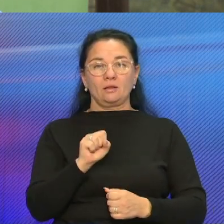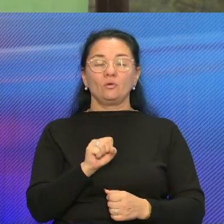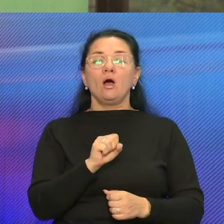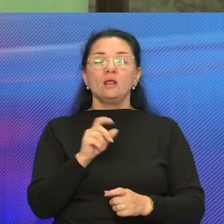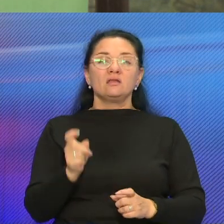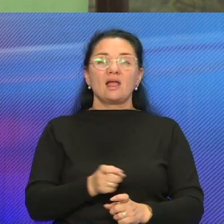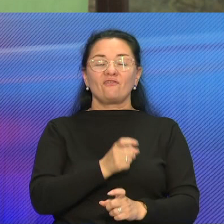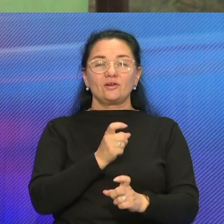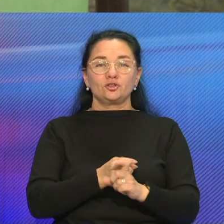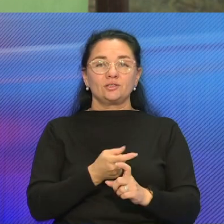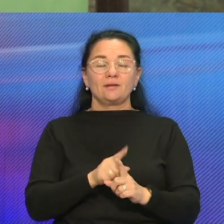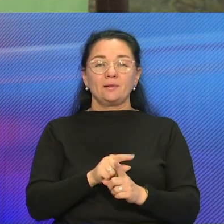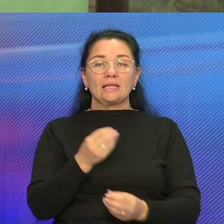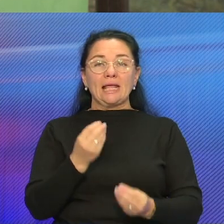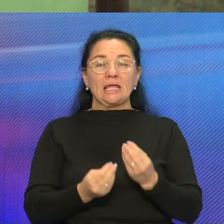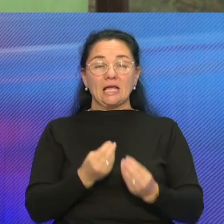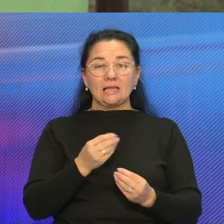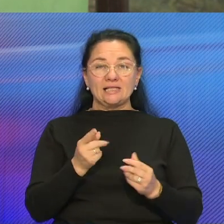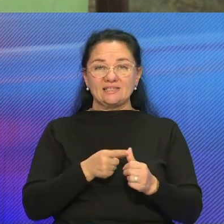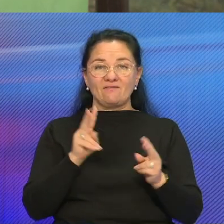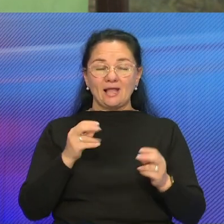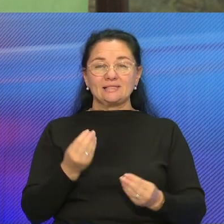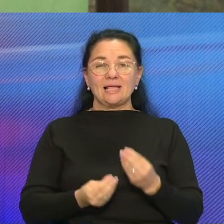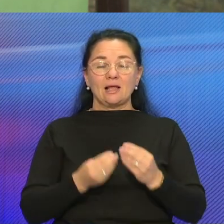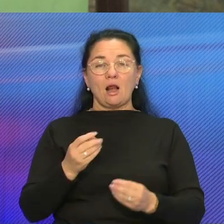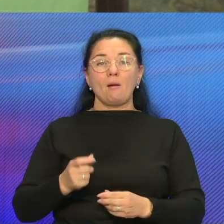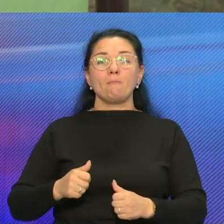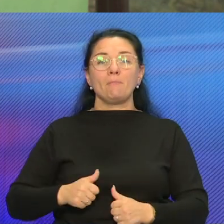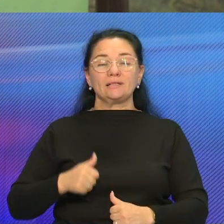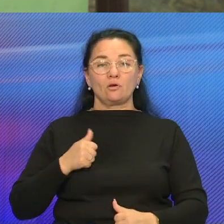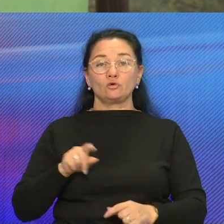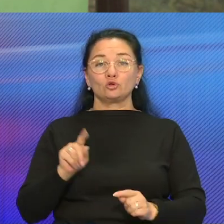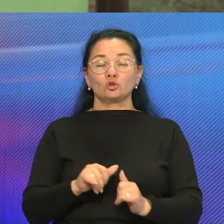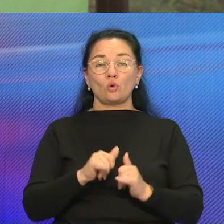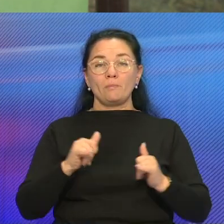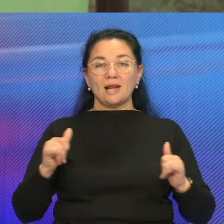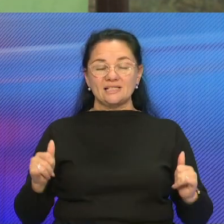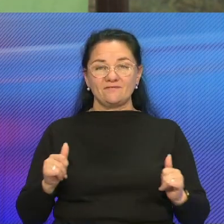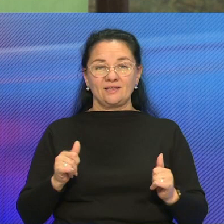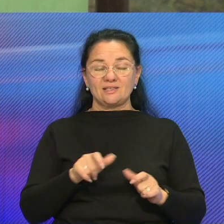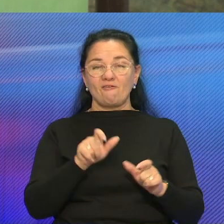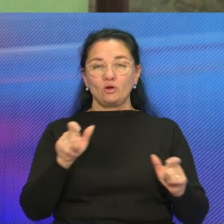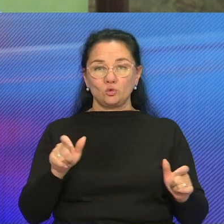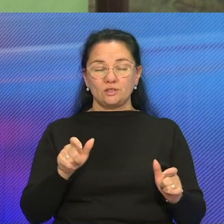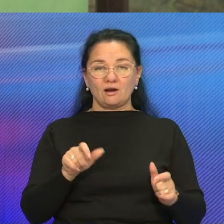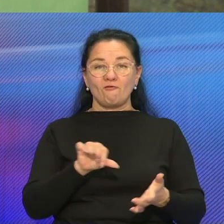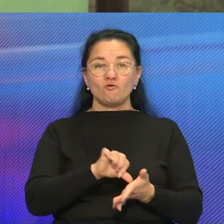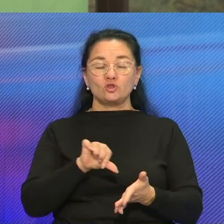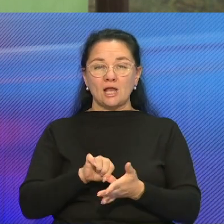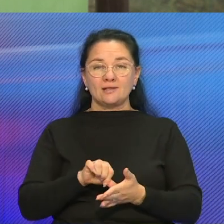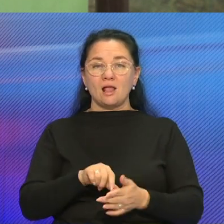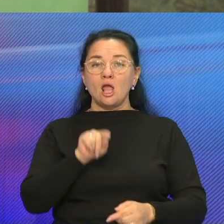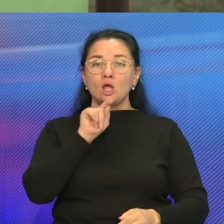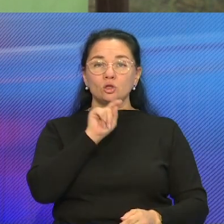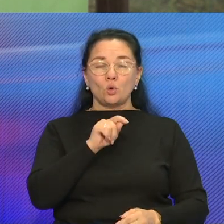ігра называется «Игры патриотів», то есть она нацелена на то, чтобы развити в людях, то есть в участниках, тот патриотизм, то есть